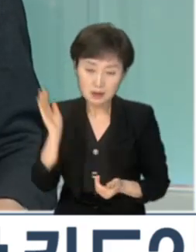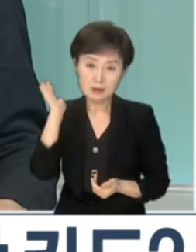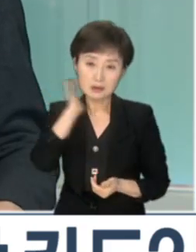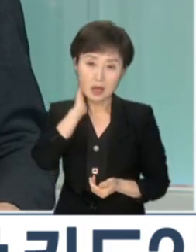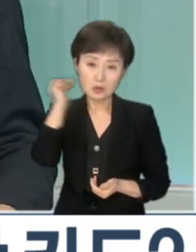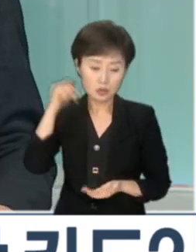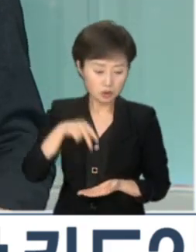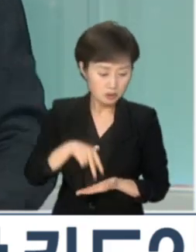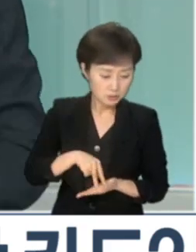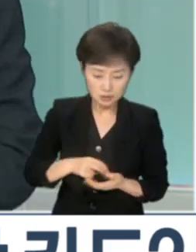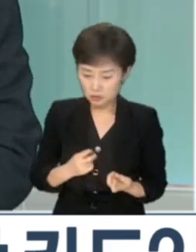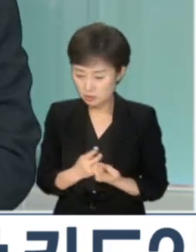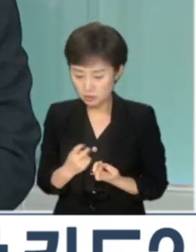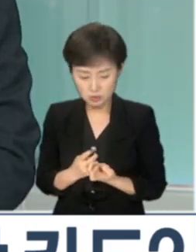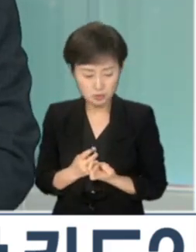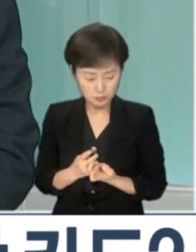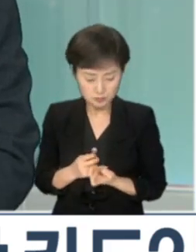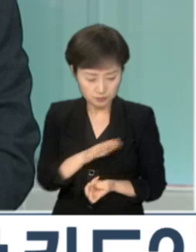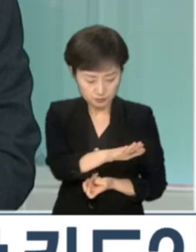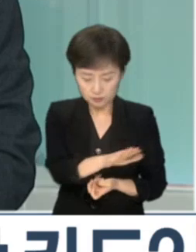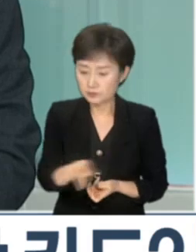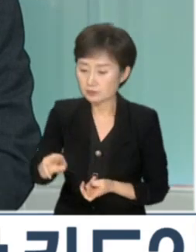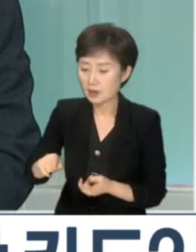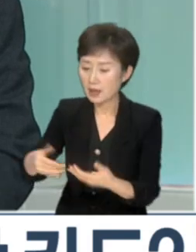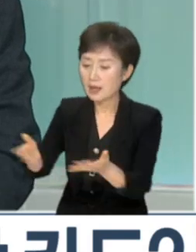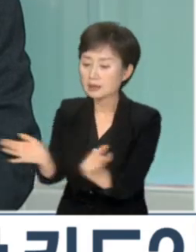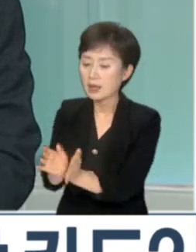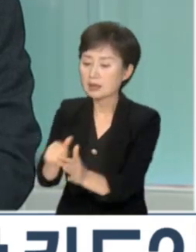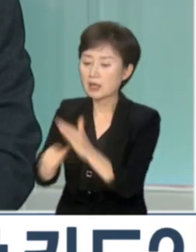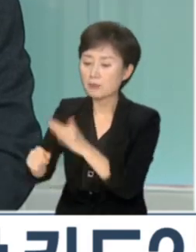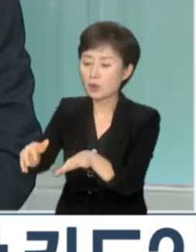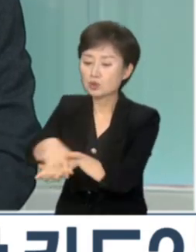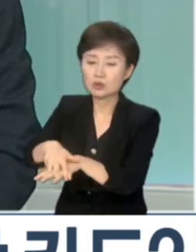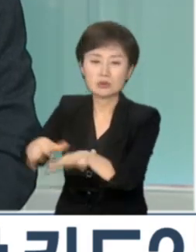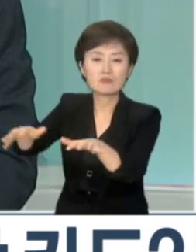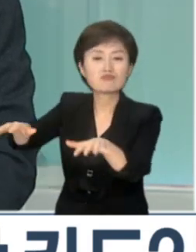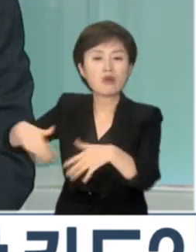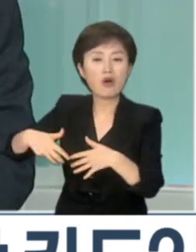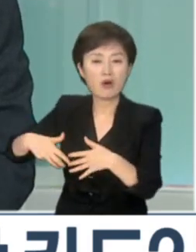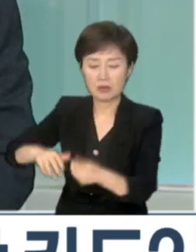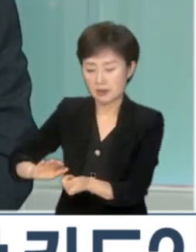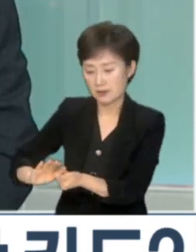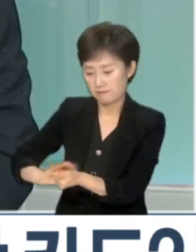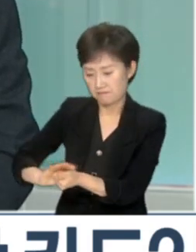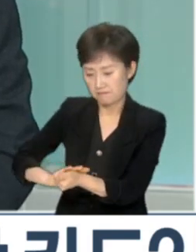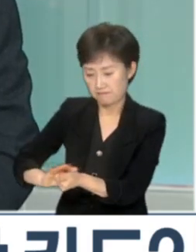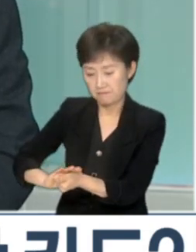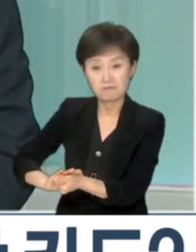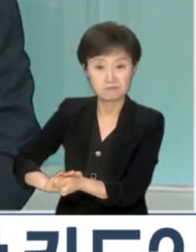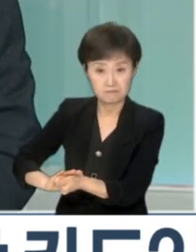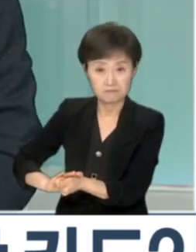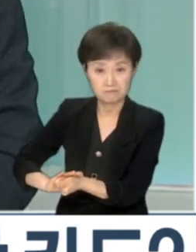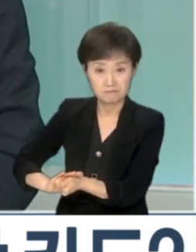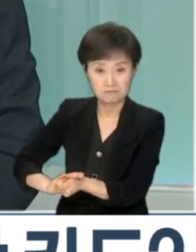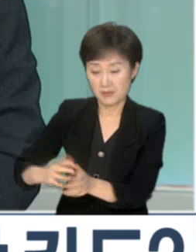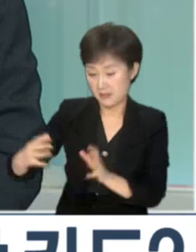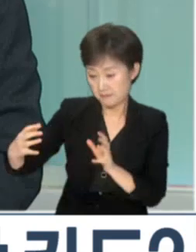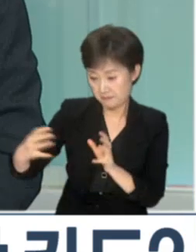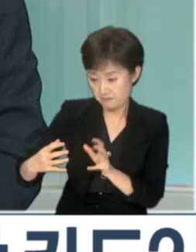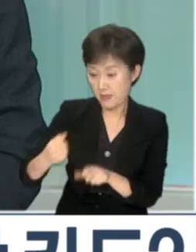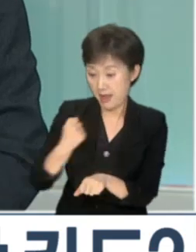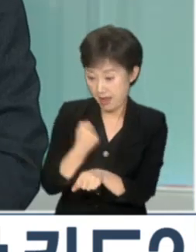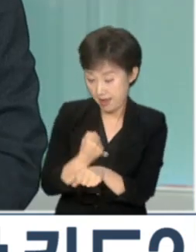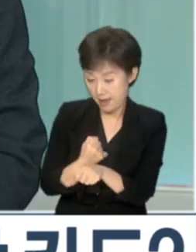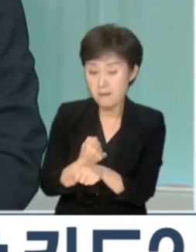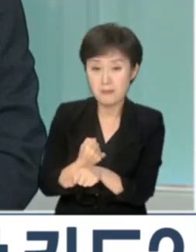당과의 어떤 그 회동을 통해서 일단 이 조율을 통해서 혁신위와 또 당이 각각 역할을 분담을